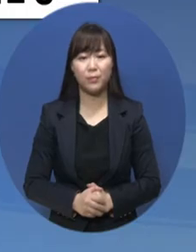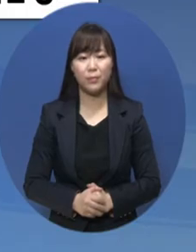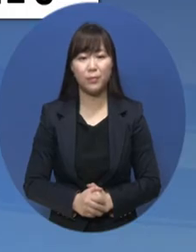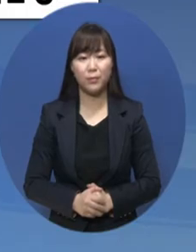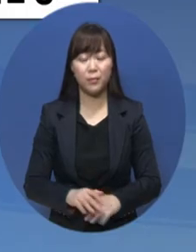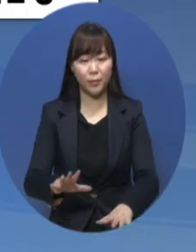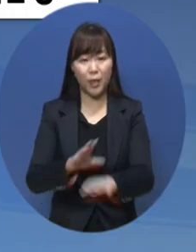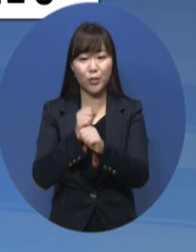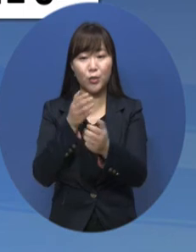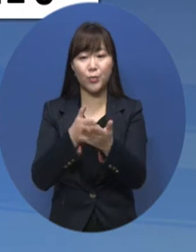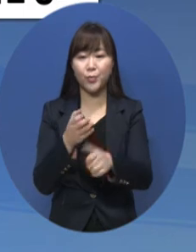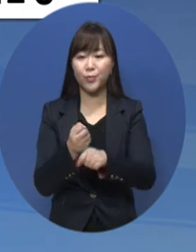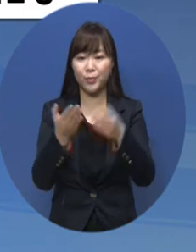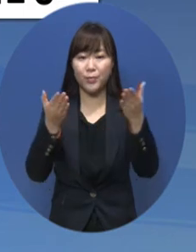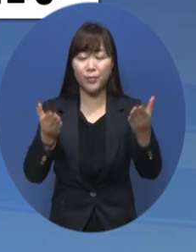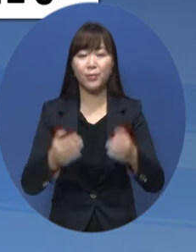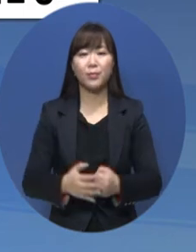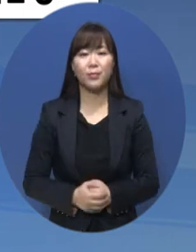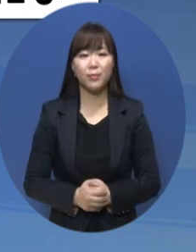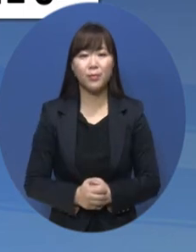이어서 간추린 뉴스 전해드립니다.